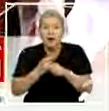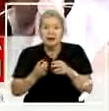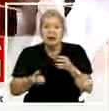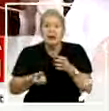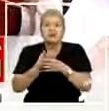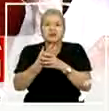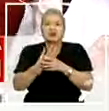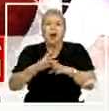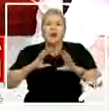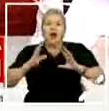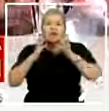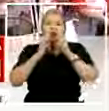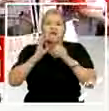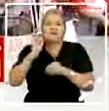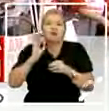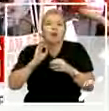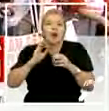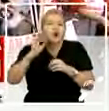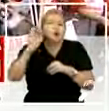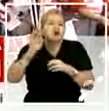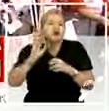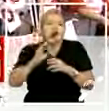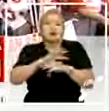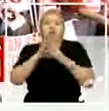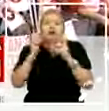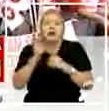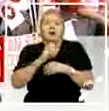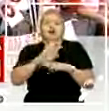declanșată greva generală.